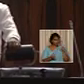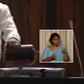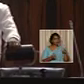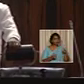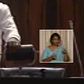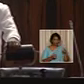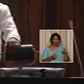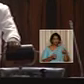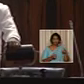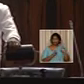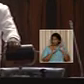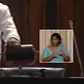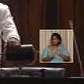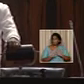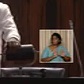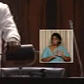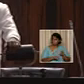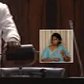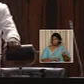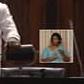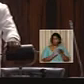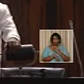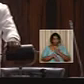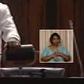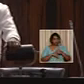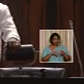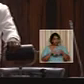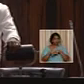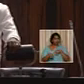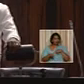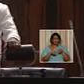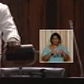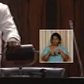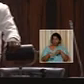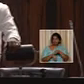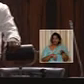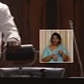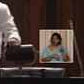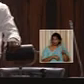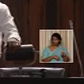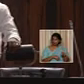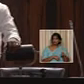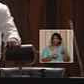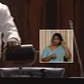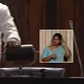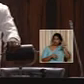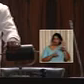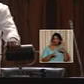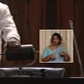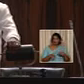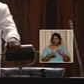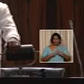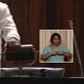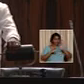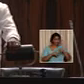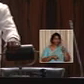तुम्हारा मगिन पालने करन असुगी काले गोवीन वगाकर इडंबल्टा गवपाट्टी की प्याक मे वनकोट उदाहरण